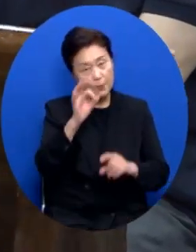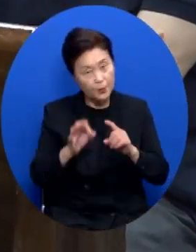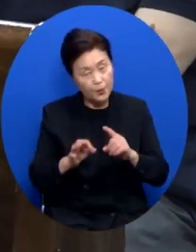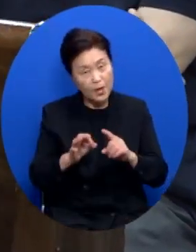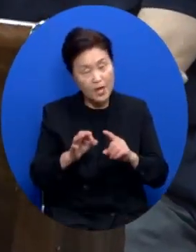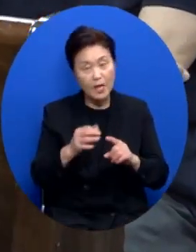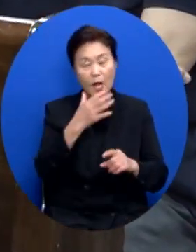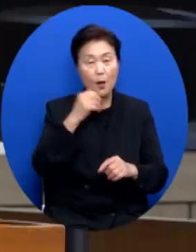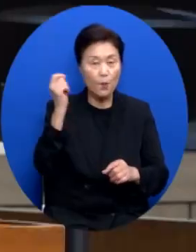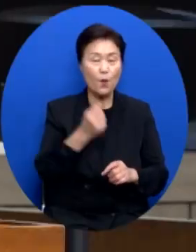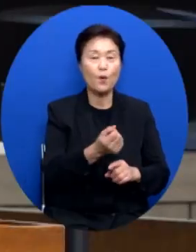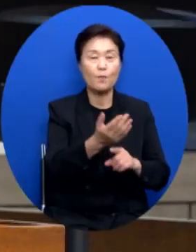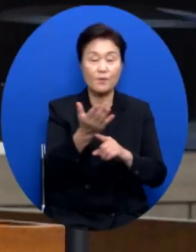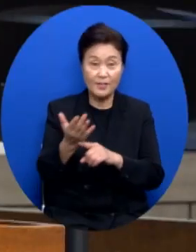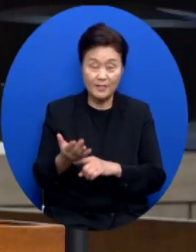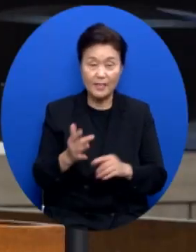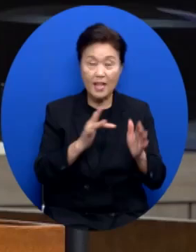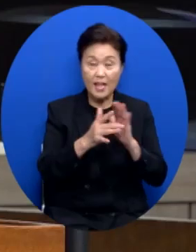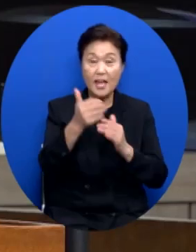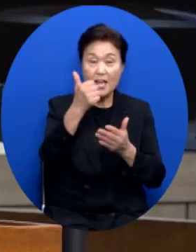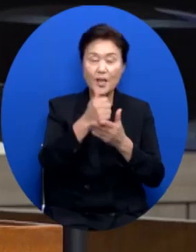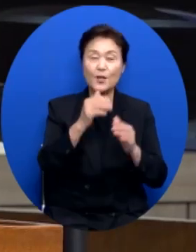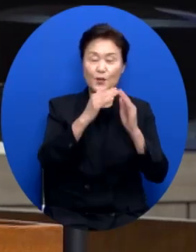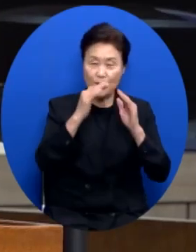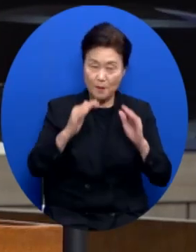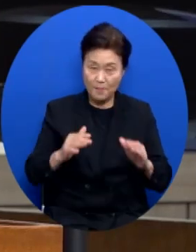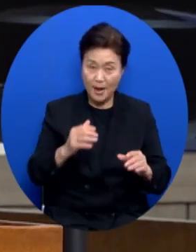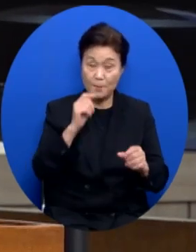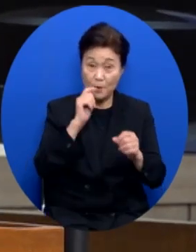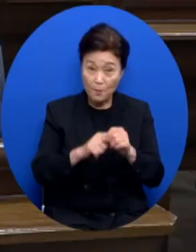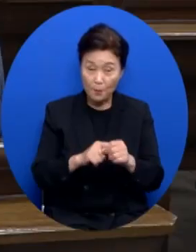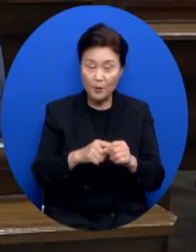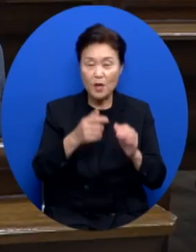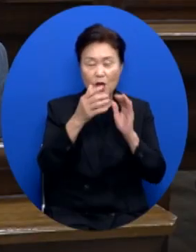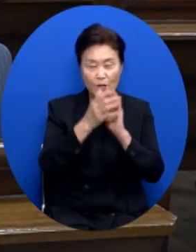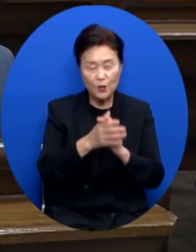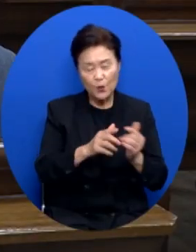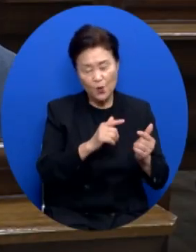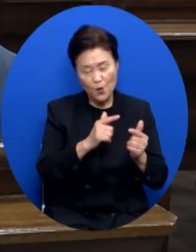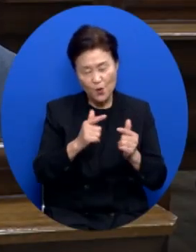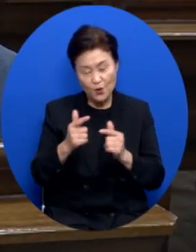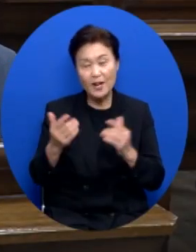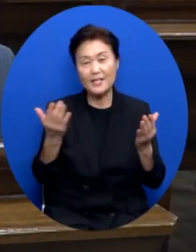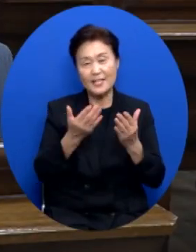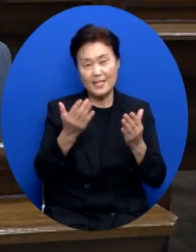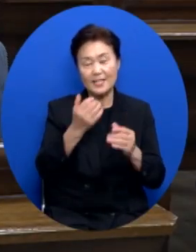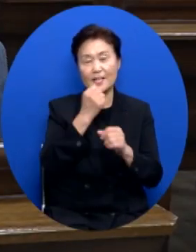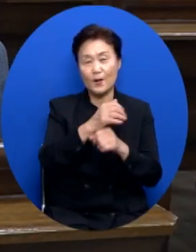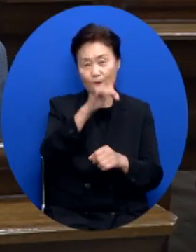전해 예수마을 안동 만들기를 목표로 기도회와 포럼 등 다양한 사역을 펼치고 있습니다.